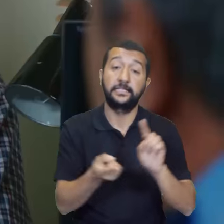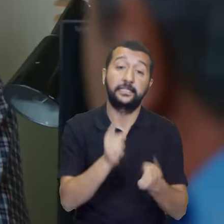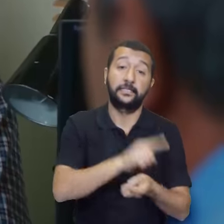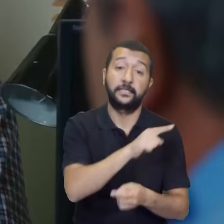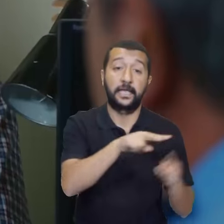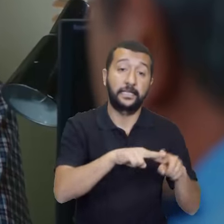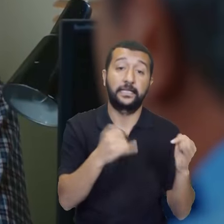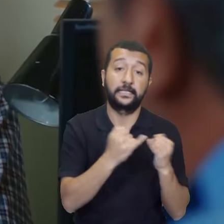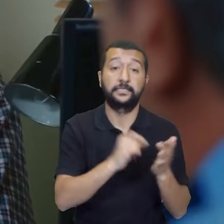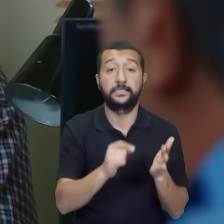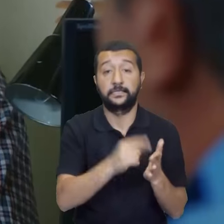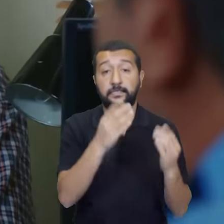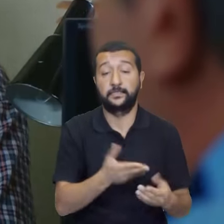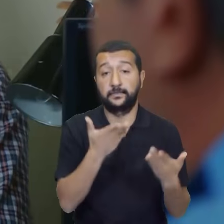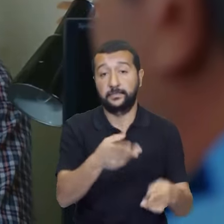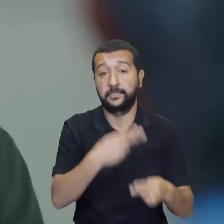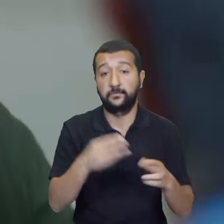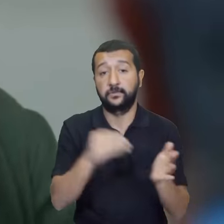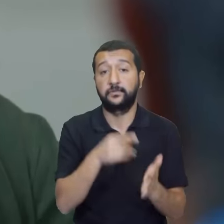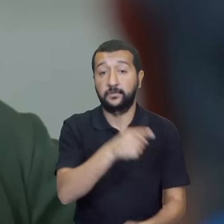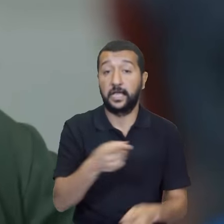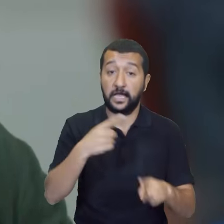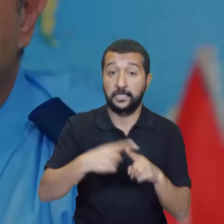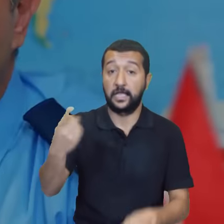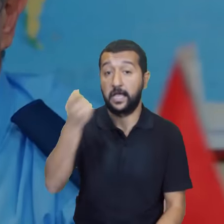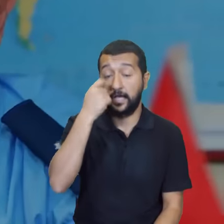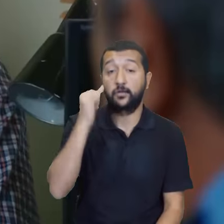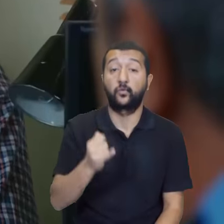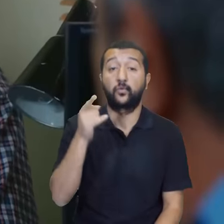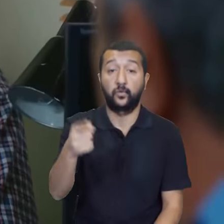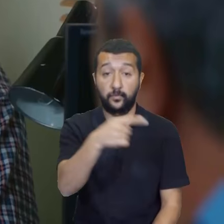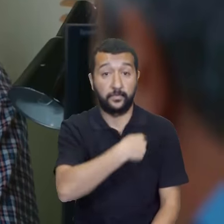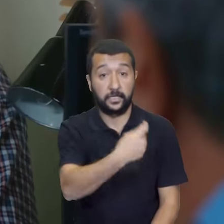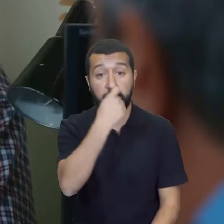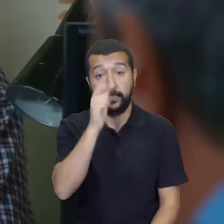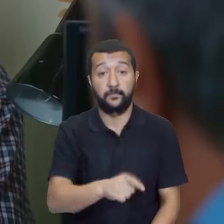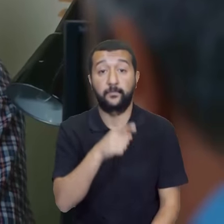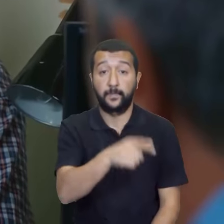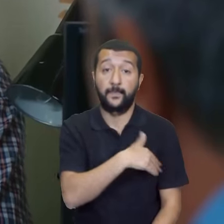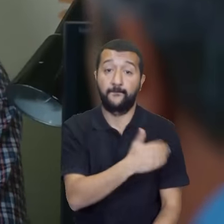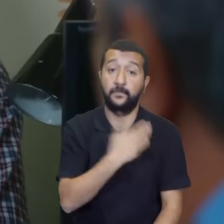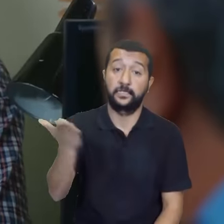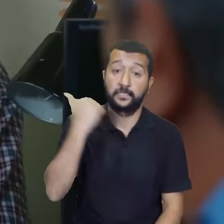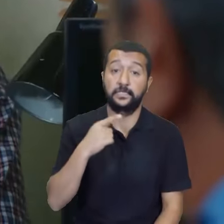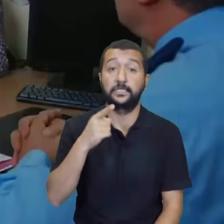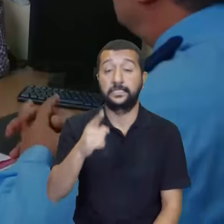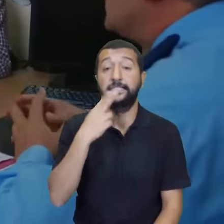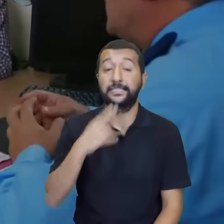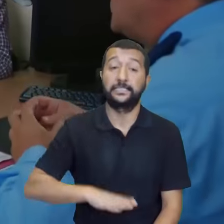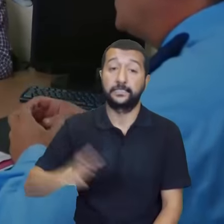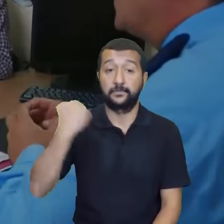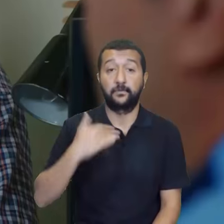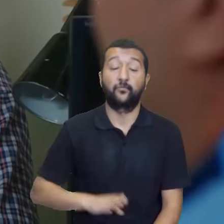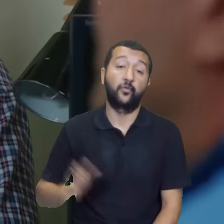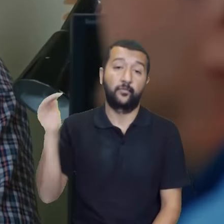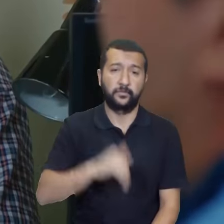yerine Adile'nin kardeşi yazsın. Al işte, ismi geçti. Ayrıca hakaret de etti bana. O da bana etti. Avukatımı çağırın, Itır buraya gelsin. Benim de